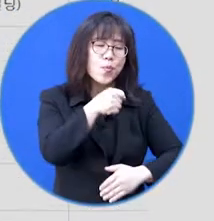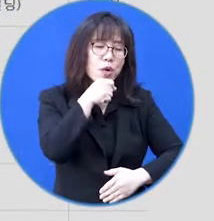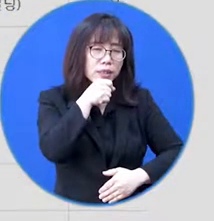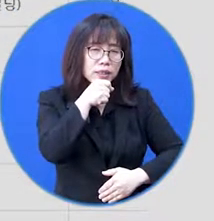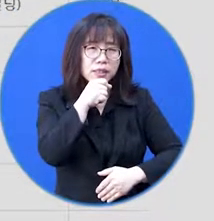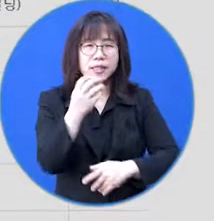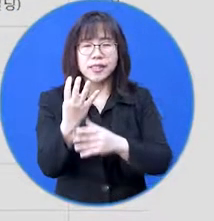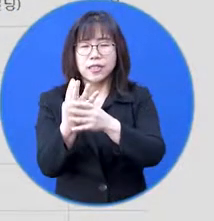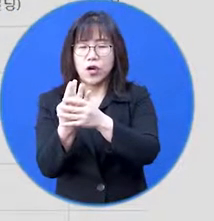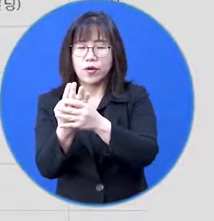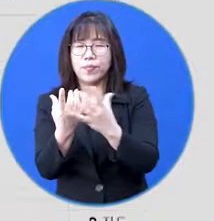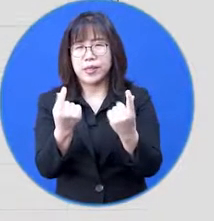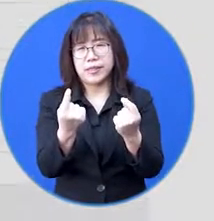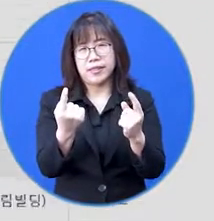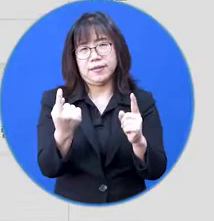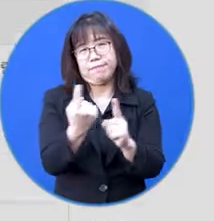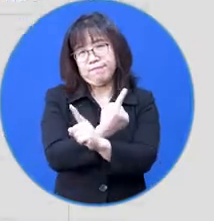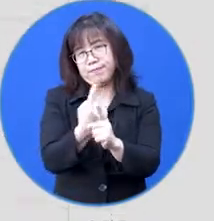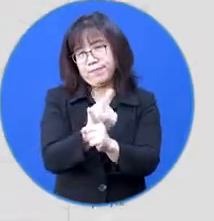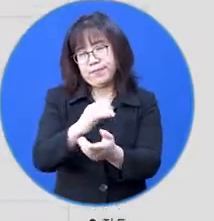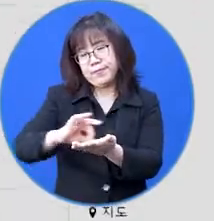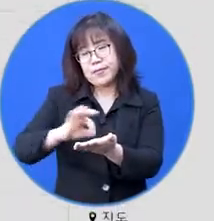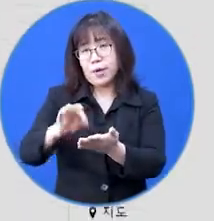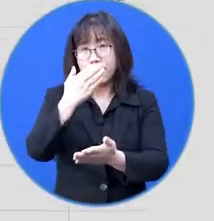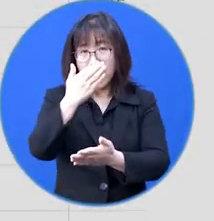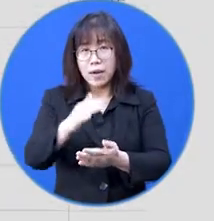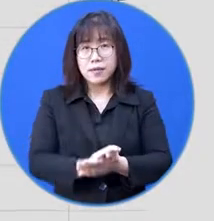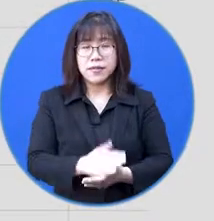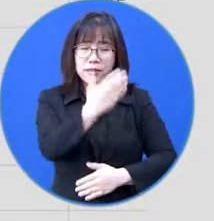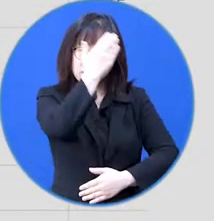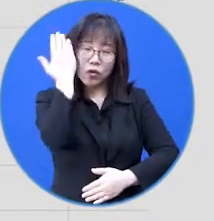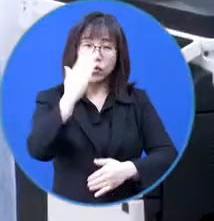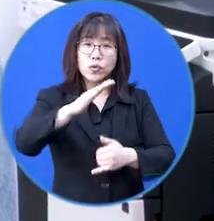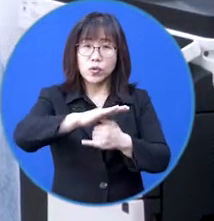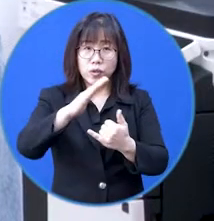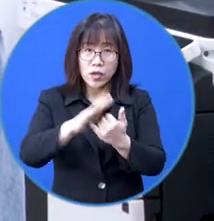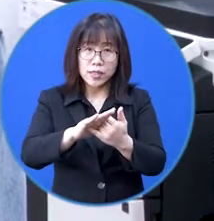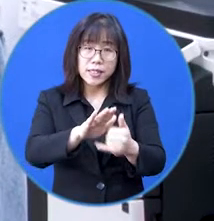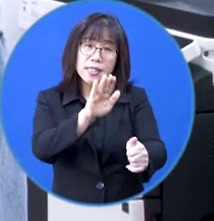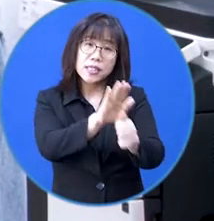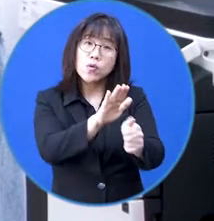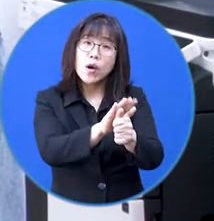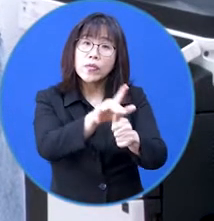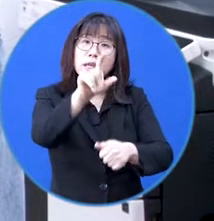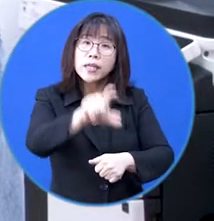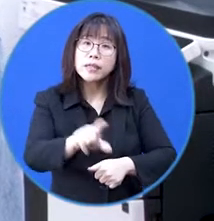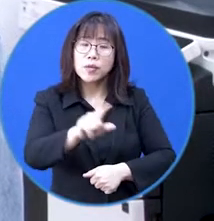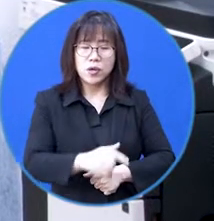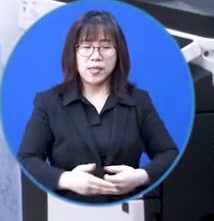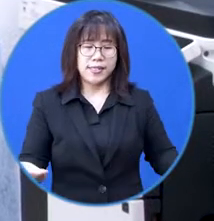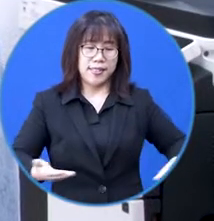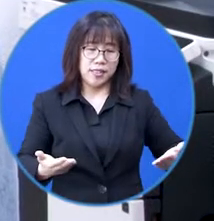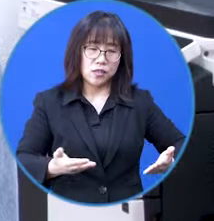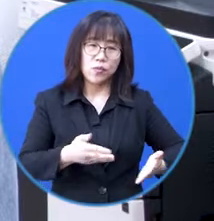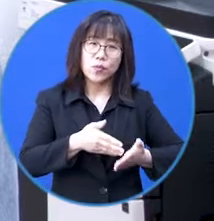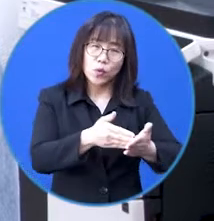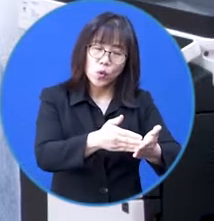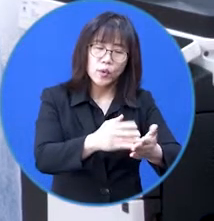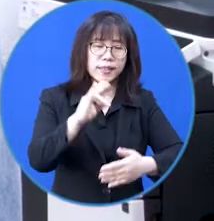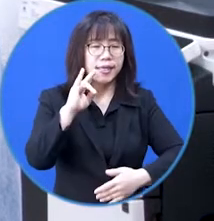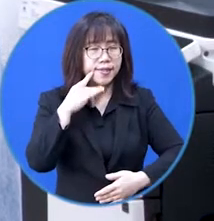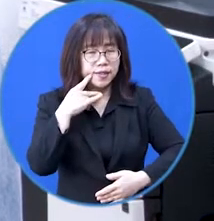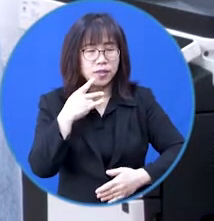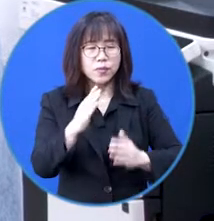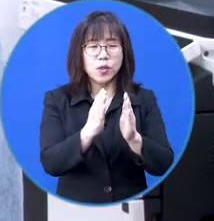원하는 곳에서 포인트를 현금처럼 사용하면 됩니다. 청소년 지원카드 사용처는 진로 직업